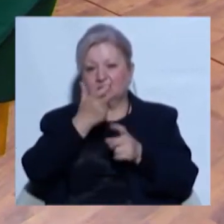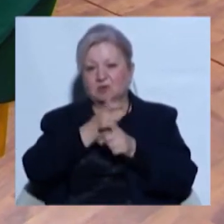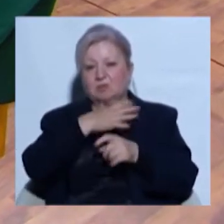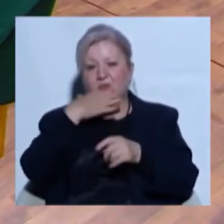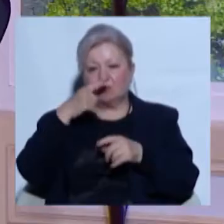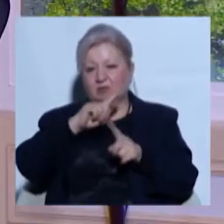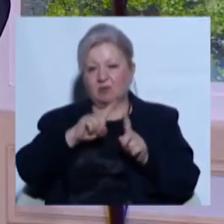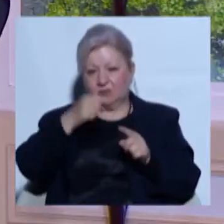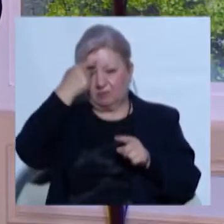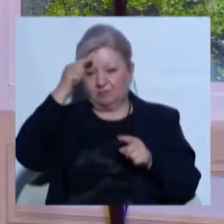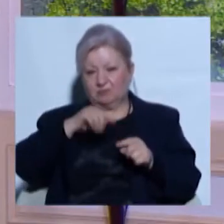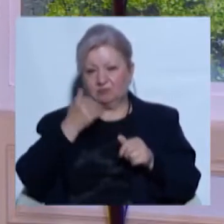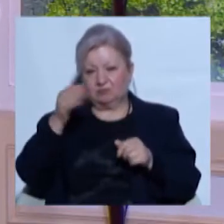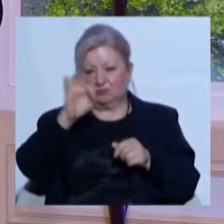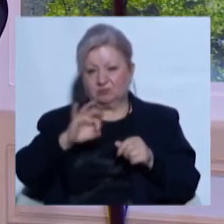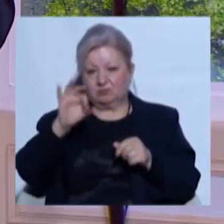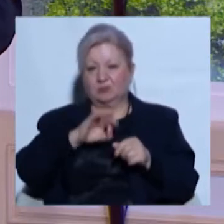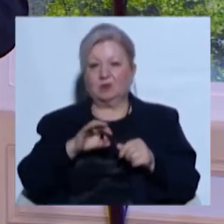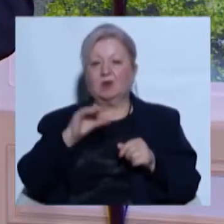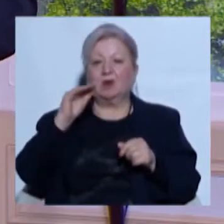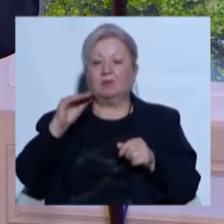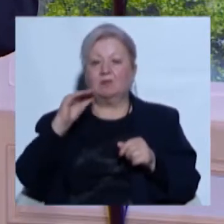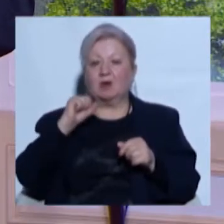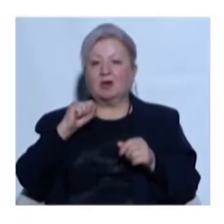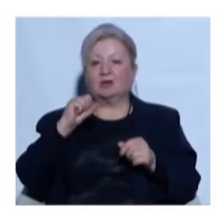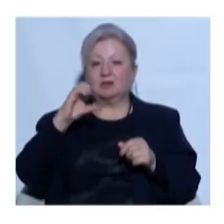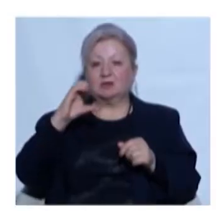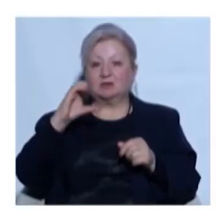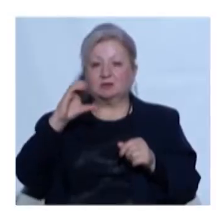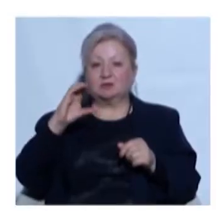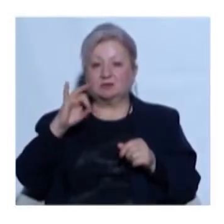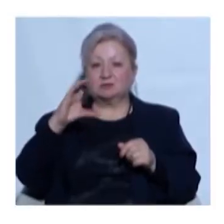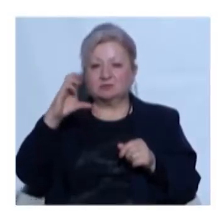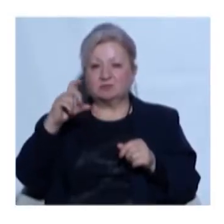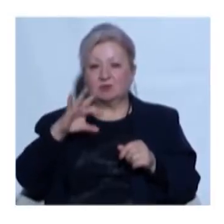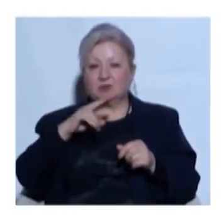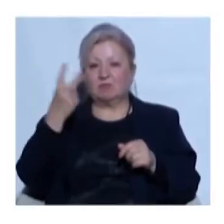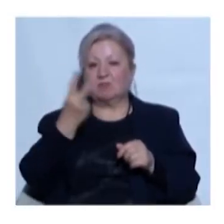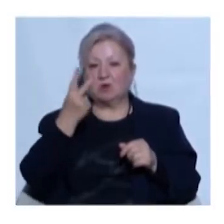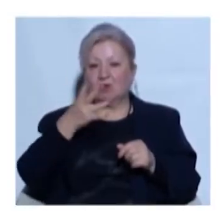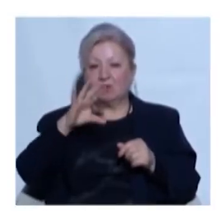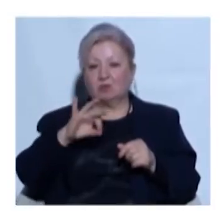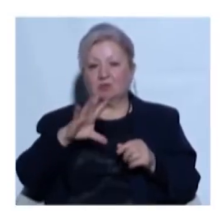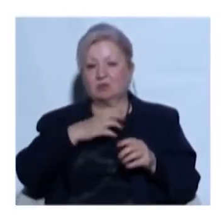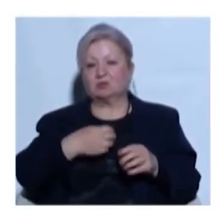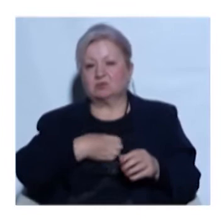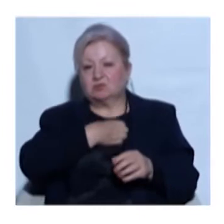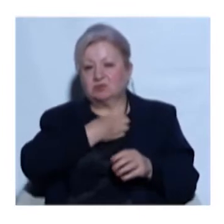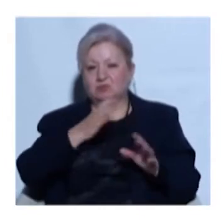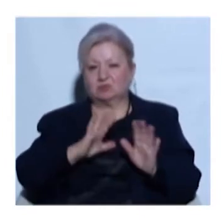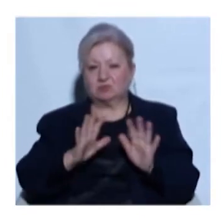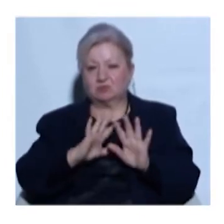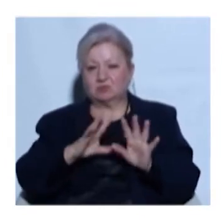შესახებ. ფარსმან მეორე ქველი. უშიში ვითარცა უხორცო და შეუპოვარი